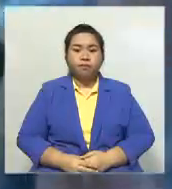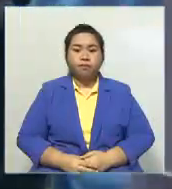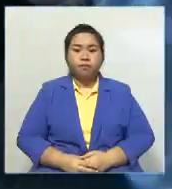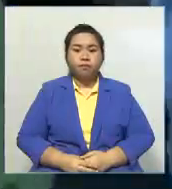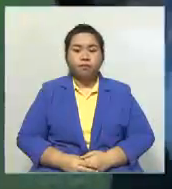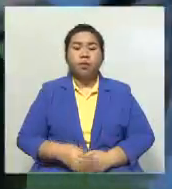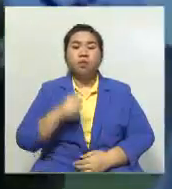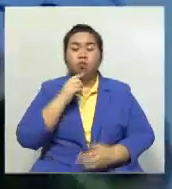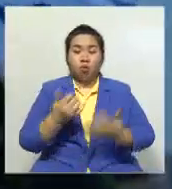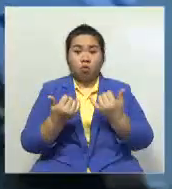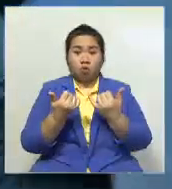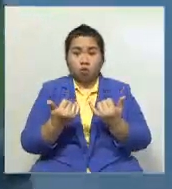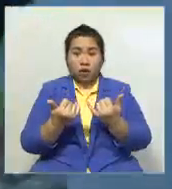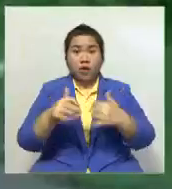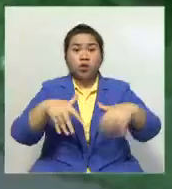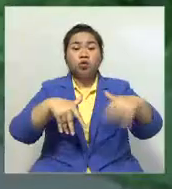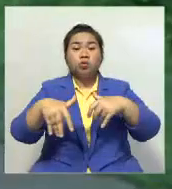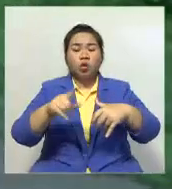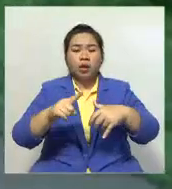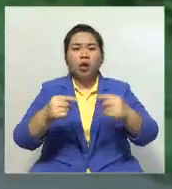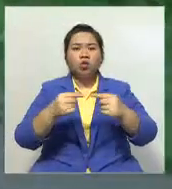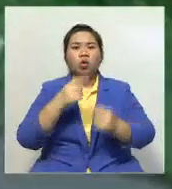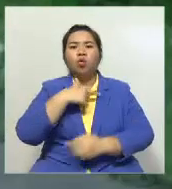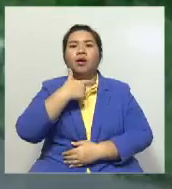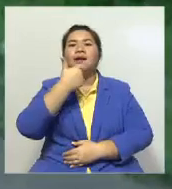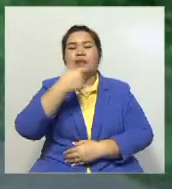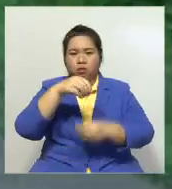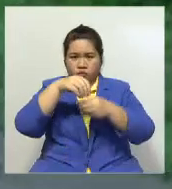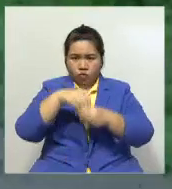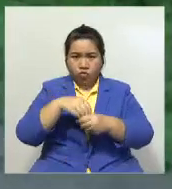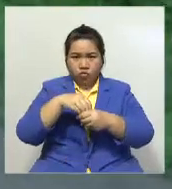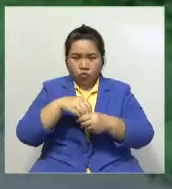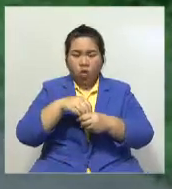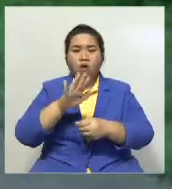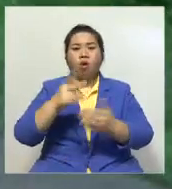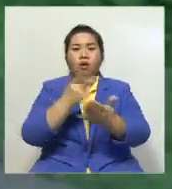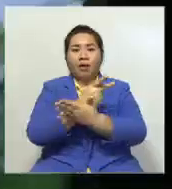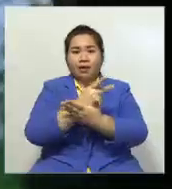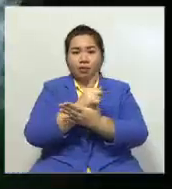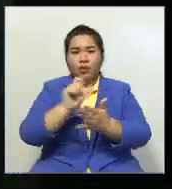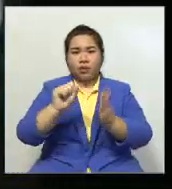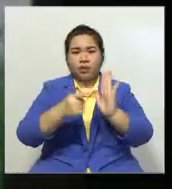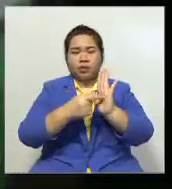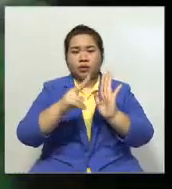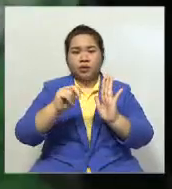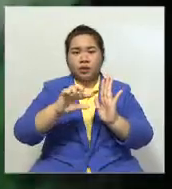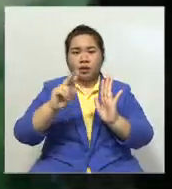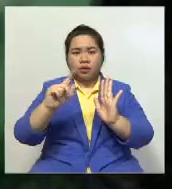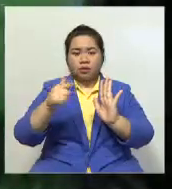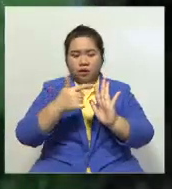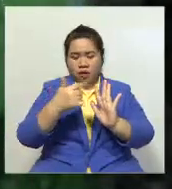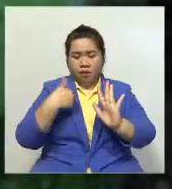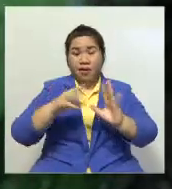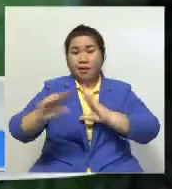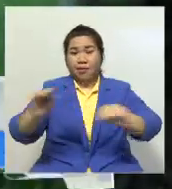วันนี้ค่ะชาวบ้านเสน่ห์พ่องซึ่งเป็นชาวไทยเชื้อสายกะเหรี่ยงในตำบลไร่โว่อำเภอสังขละบุรีค่ะได้มีการทยอยเดินทางเข้าหมู่บ้านแล้